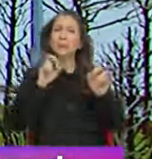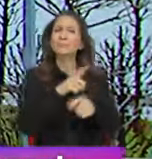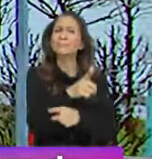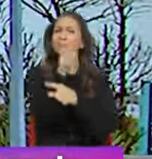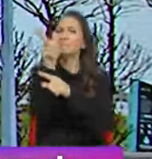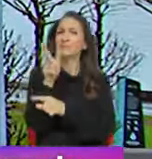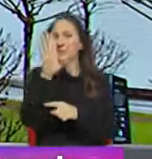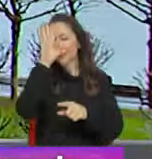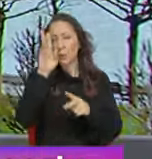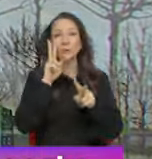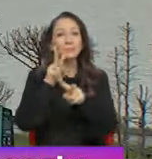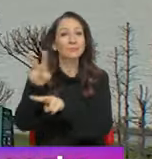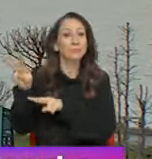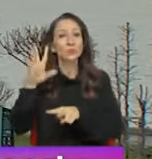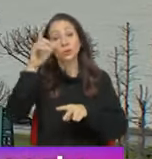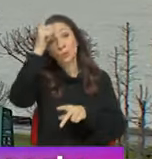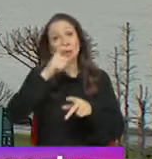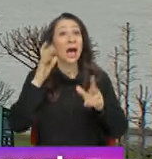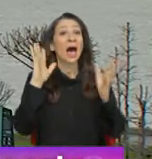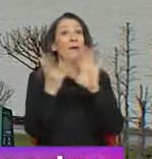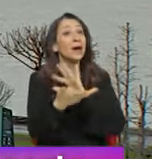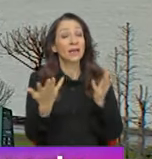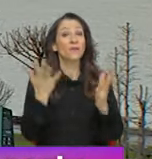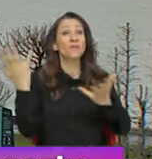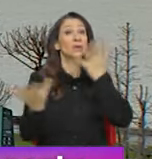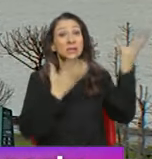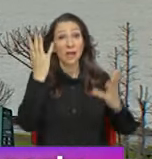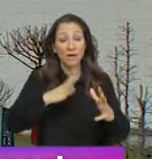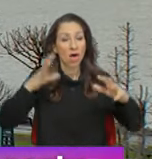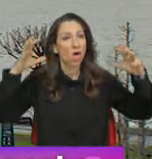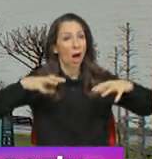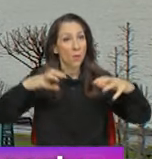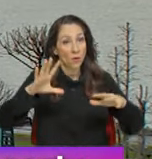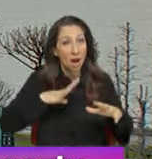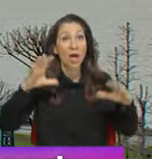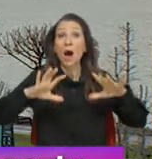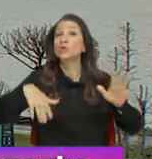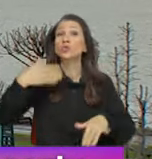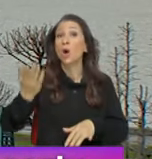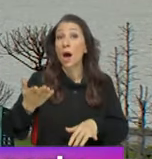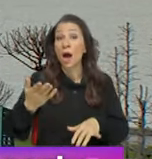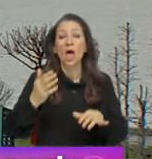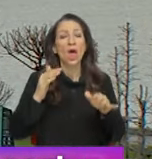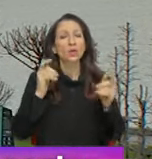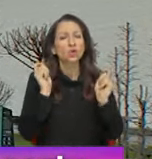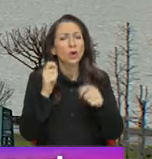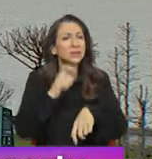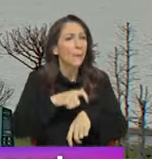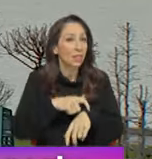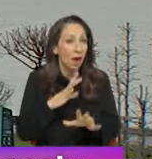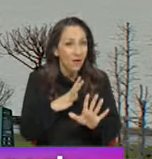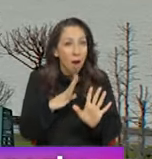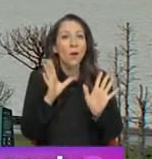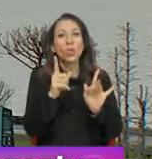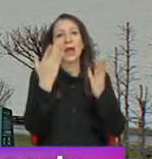İstanbul'u göstereyim sizlere sonra da memleket havasını paylaşacağım fırtına var yağışlar var ve yağışların sonrasında yaşanan zor anlar var